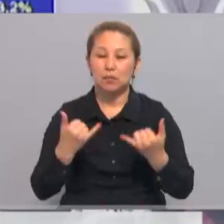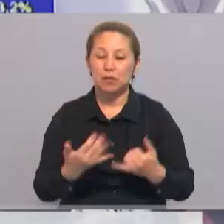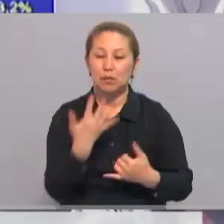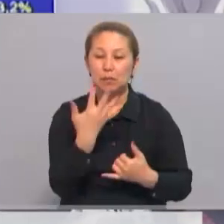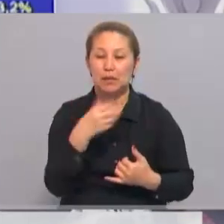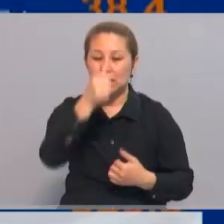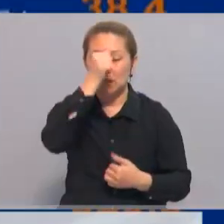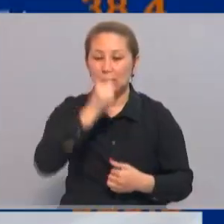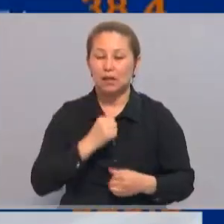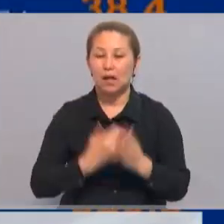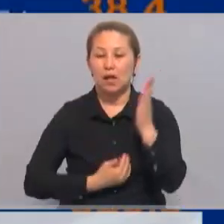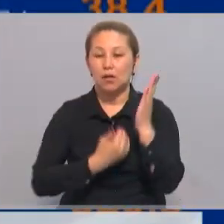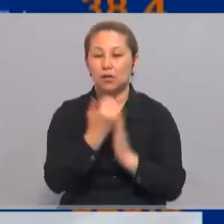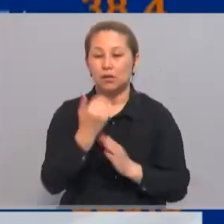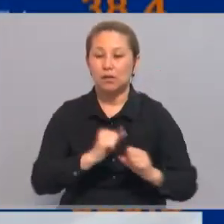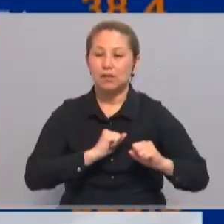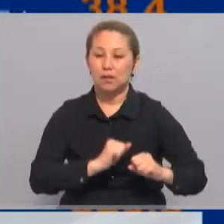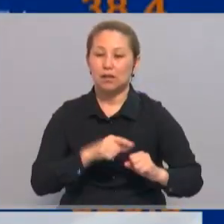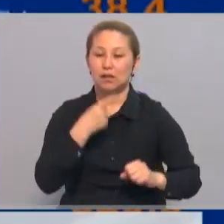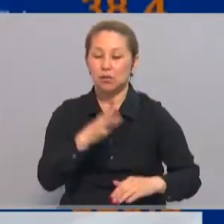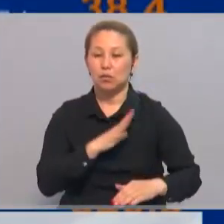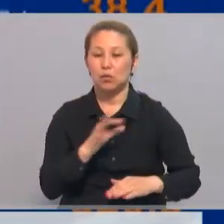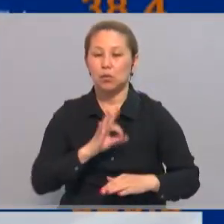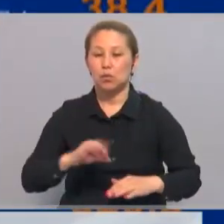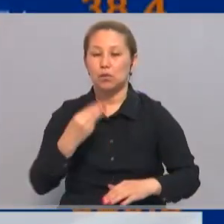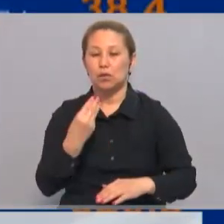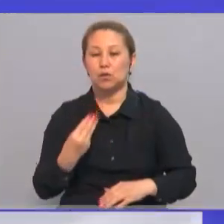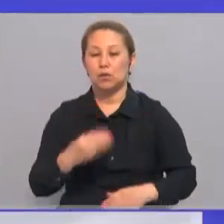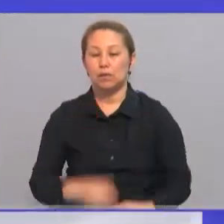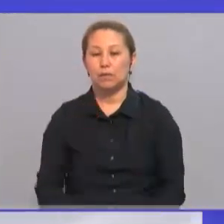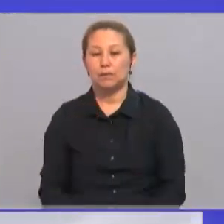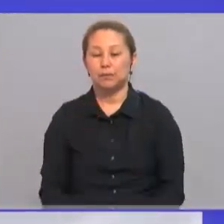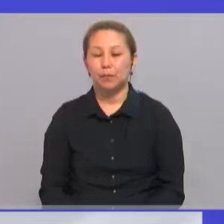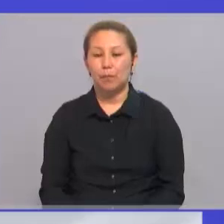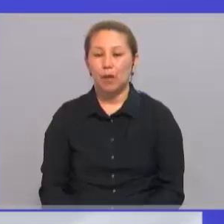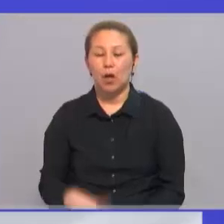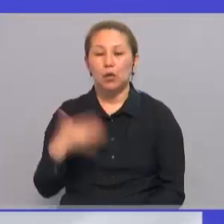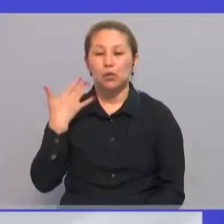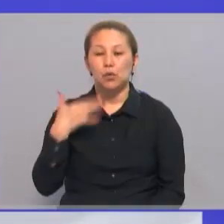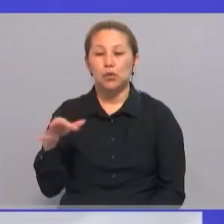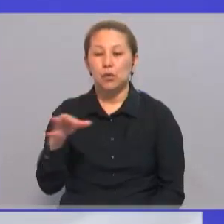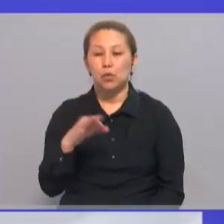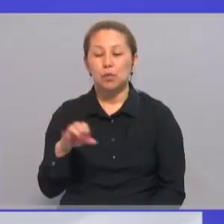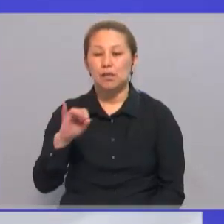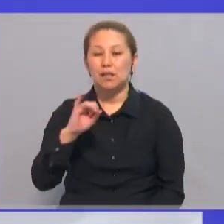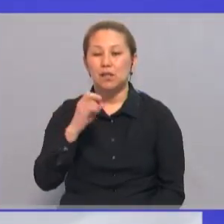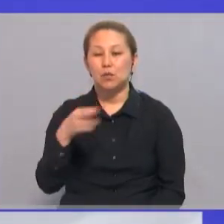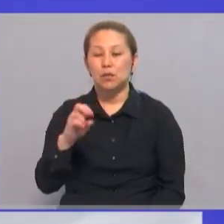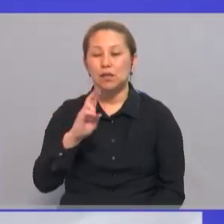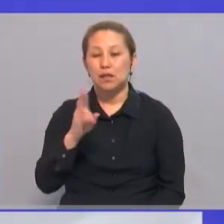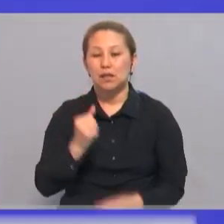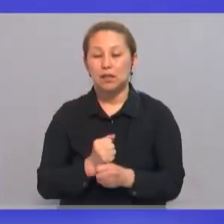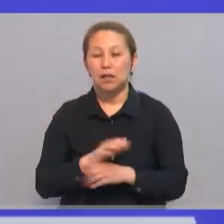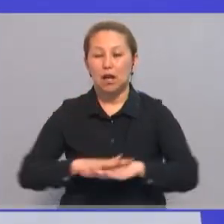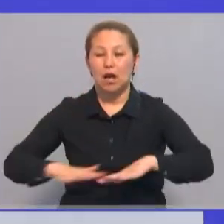5 айда оң өсім сақталды деп атап өтті Өмірзақ Шөкеев. Түркістан облысының индустриялық аймақтарында